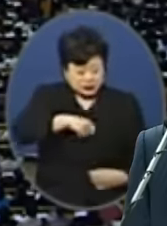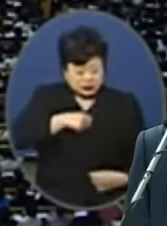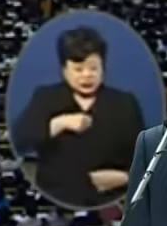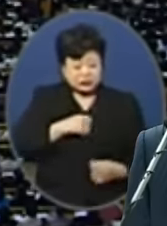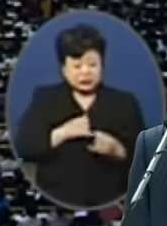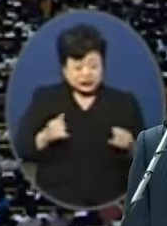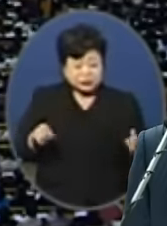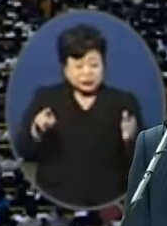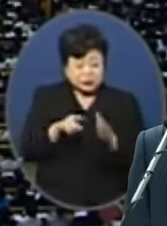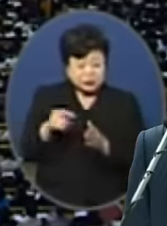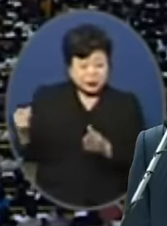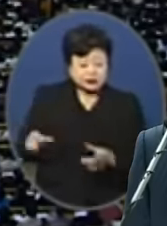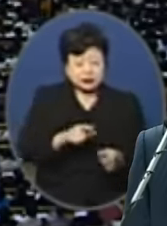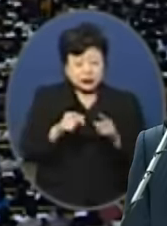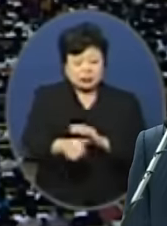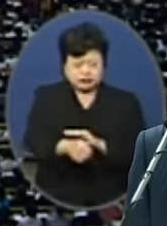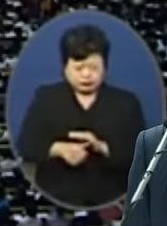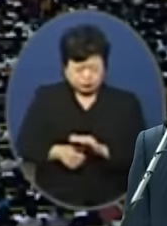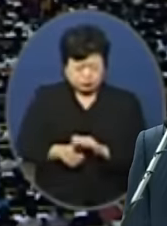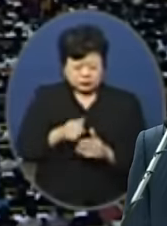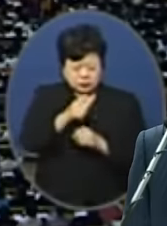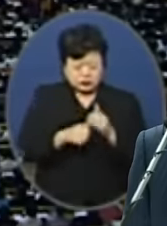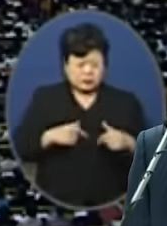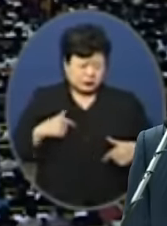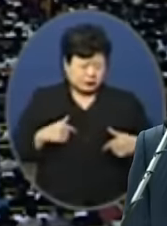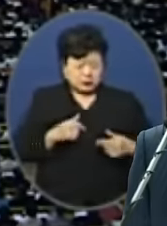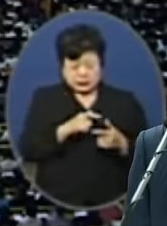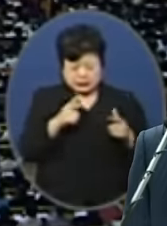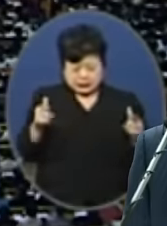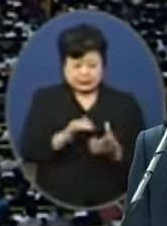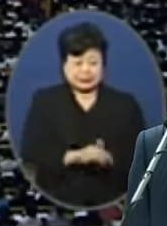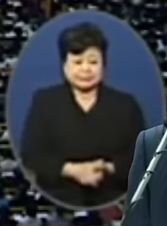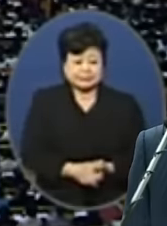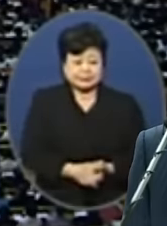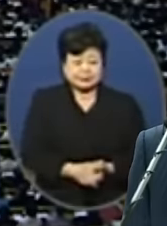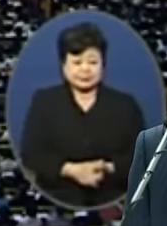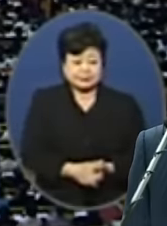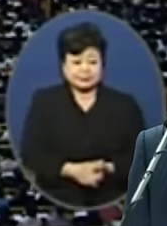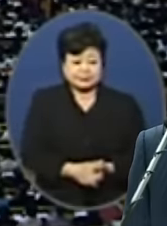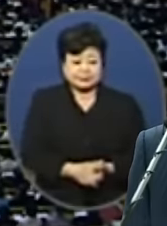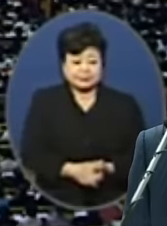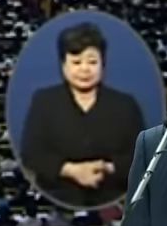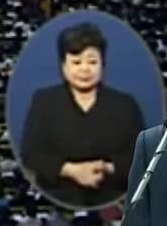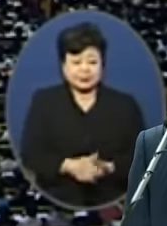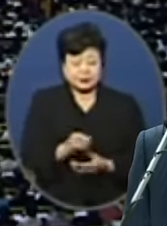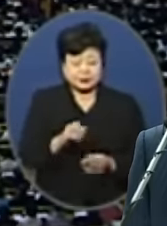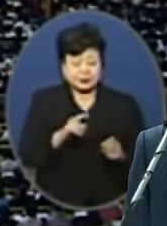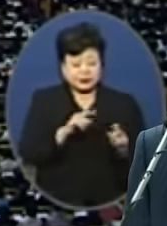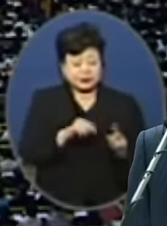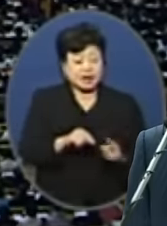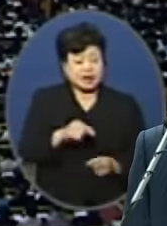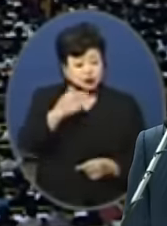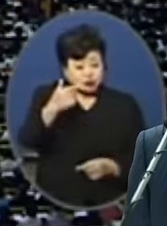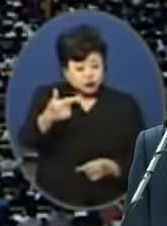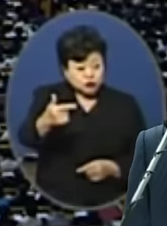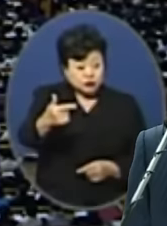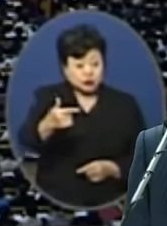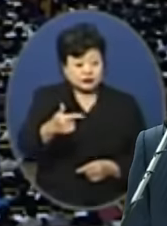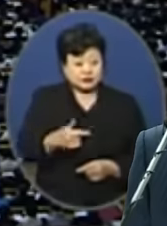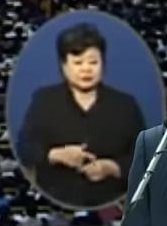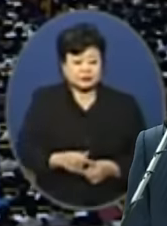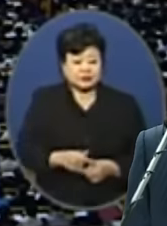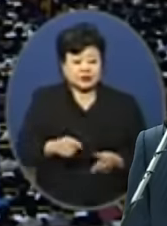믿음으로 말미암아 살리라 또한 뒤로 물러가면 내 마음이 그를 기뻐하지 아니하리라 하실. 히브리서 11장 6절 우리 다 같이